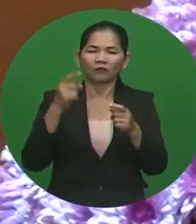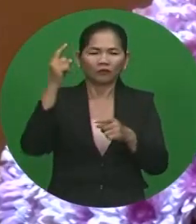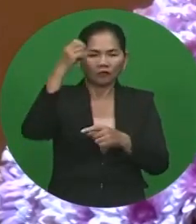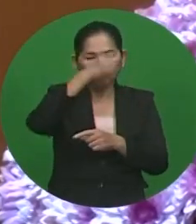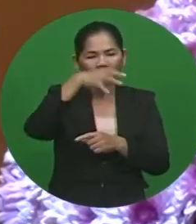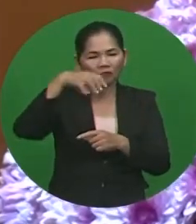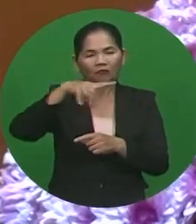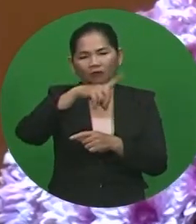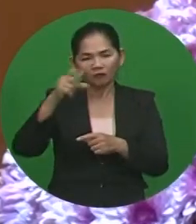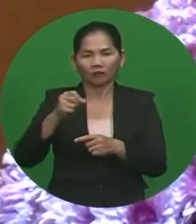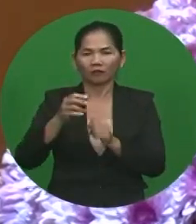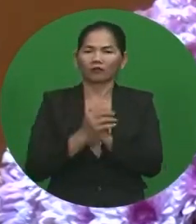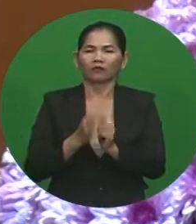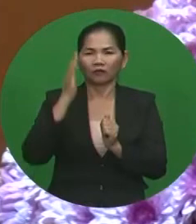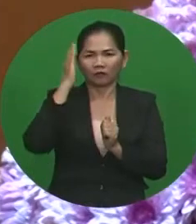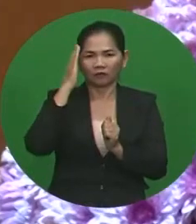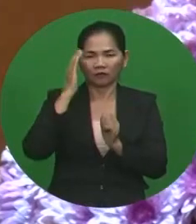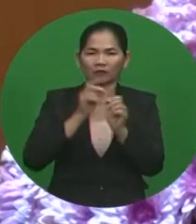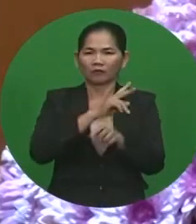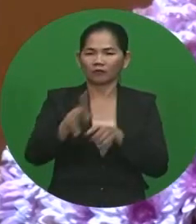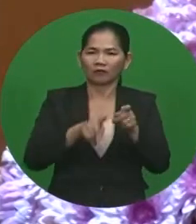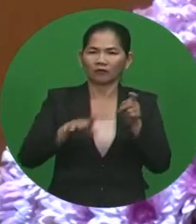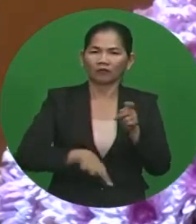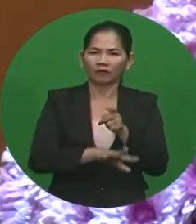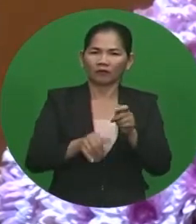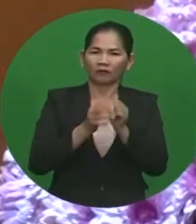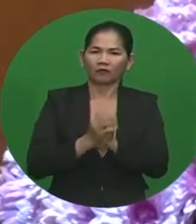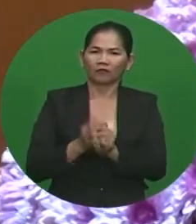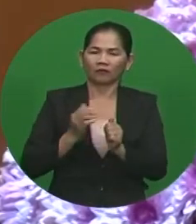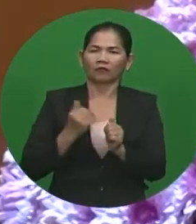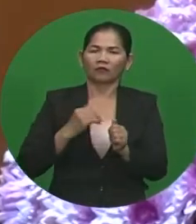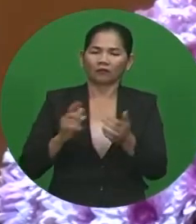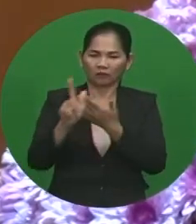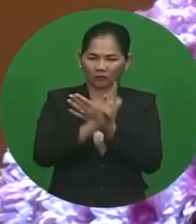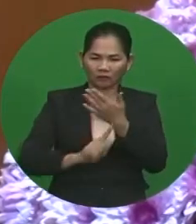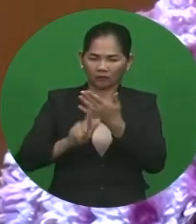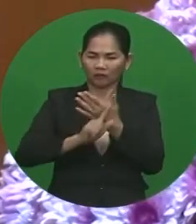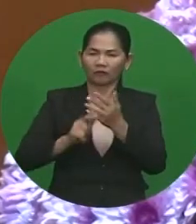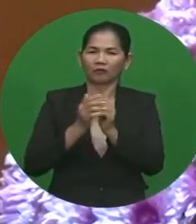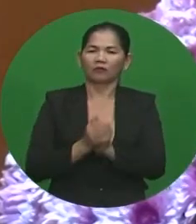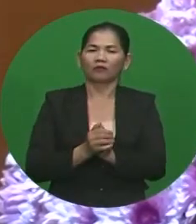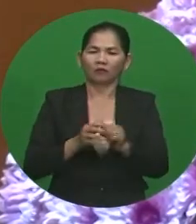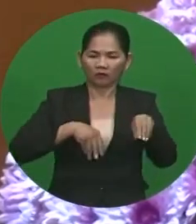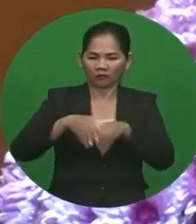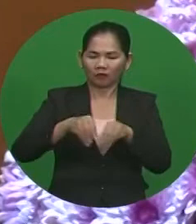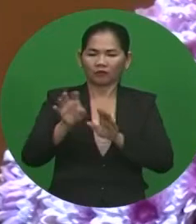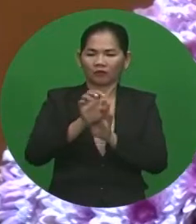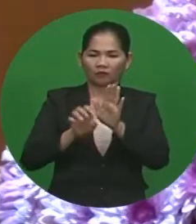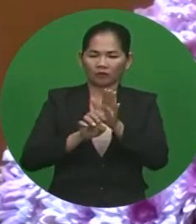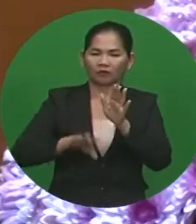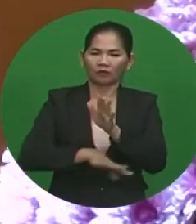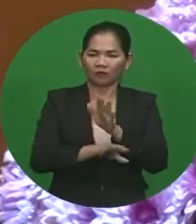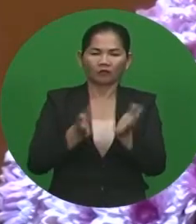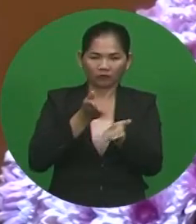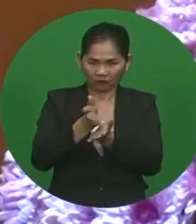ច្រើនខែយើងដាក់ថាពលរដ្ឋកម្ពុជានិងជនបរទេសដែលរកស៊ីស្របច្បាប់នៅកម្ពុជា